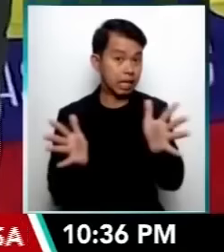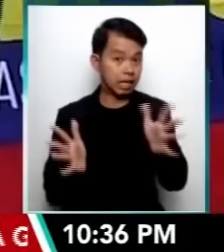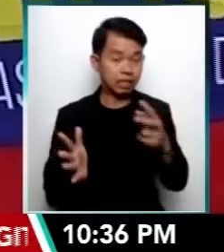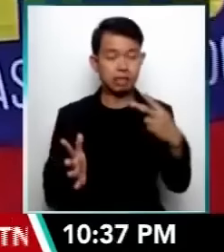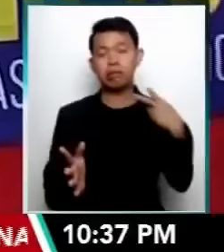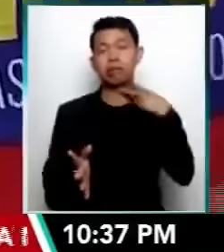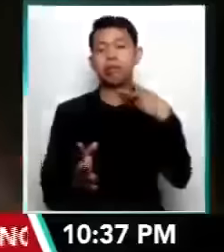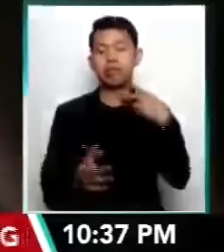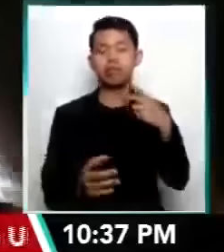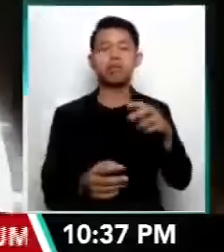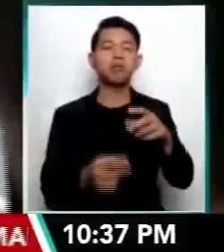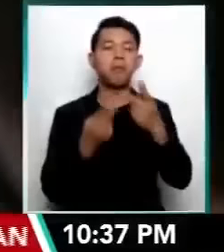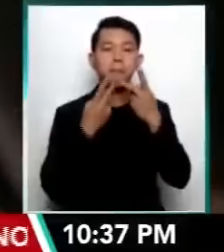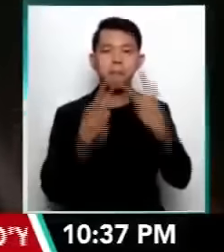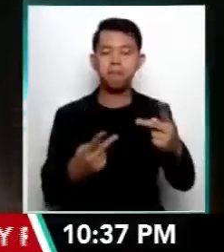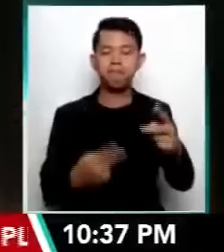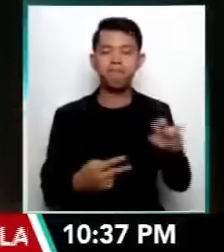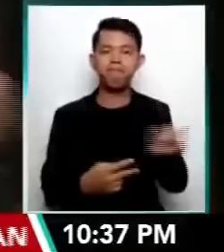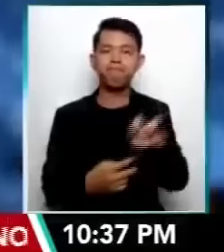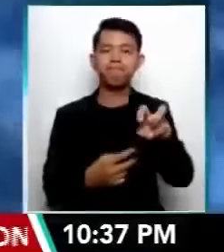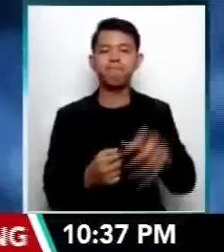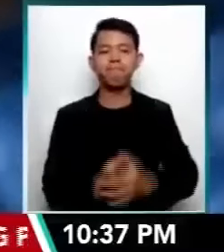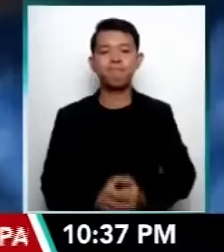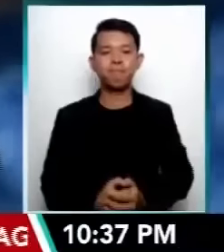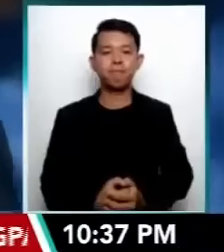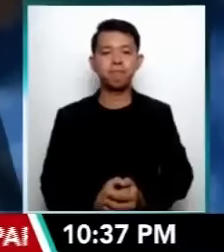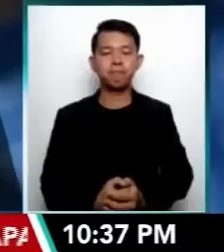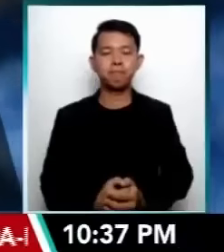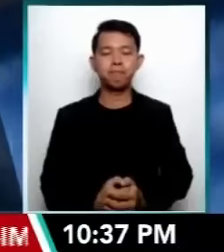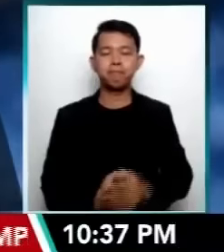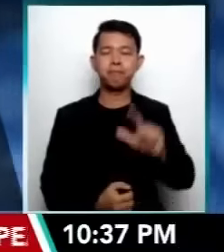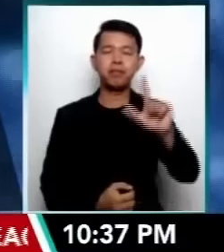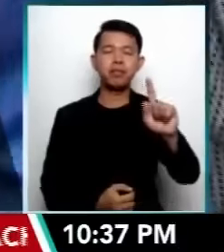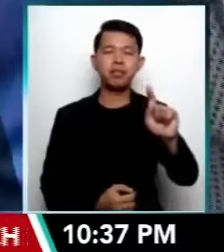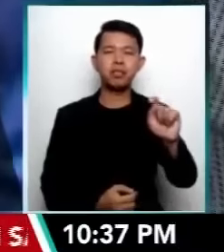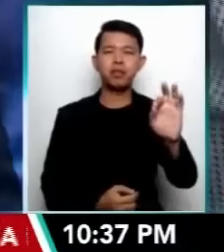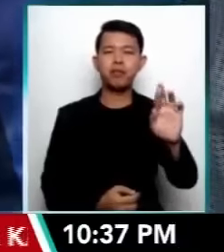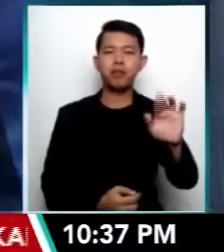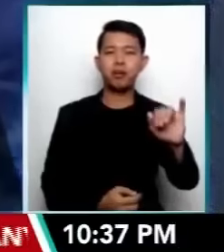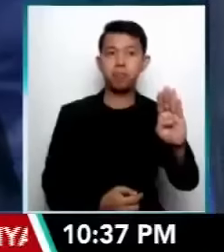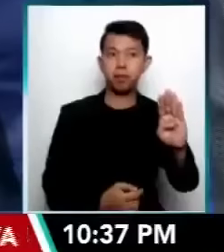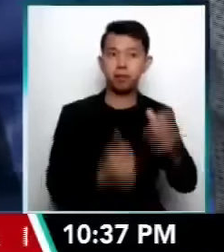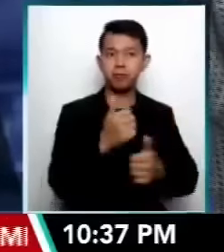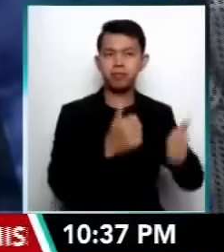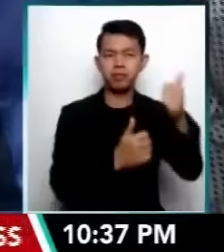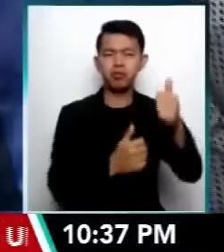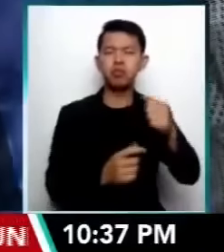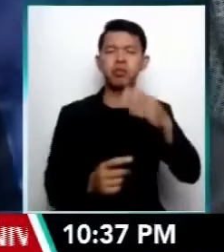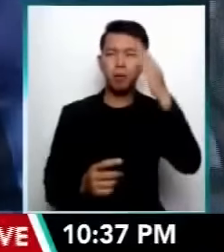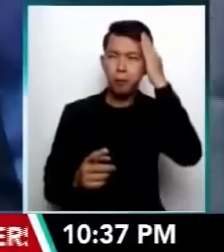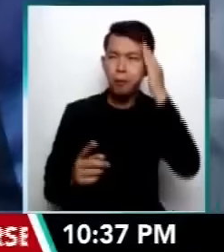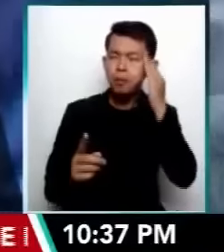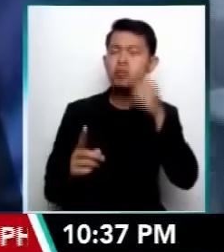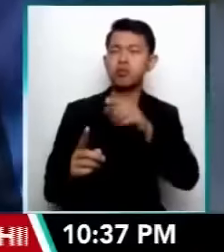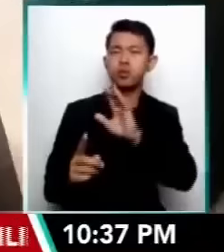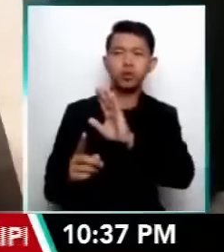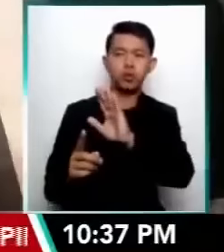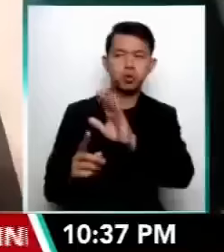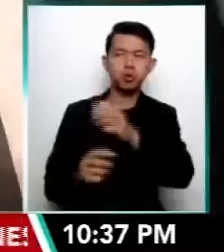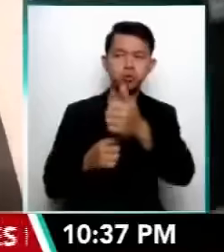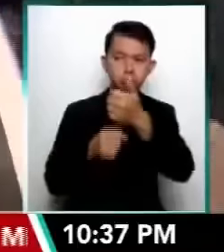transportasyon. Nakiusap si LTFRB Chairman Teofilo Guadis III sa piston na putulin na ang 3 na transport